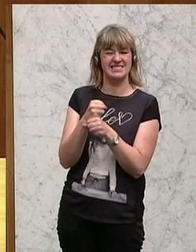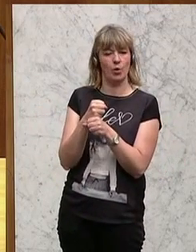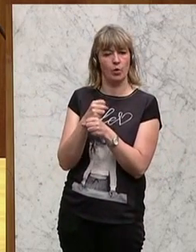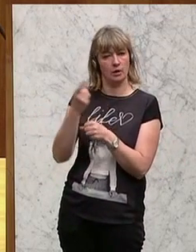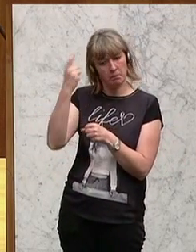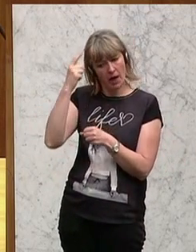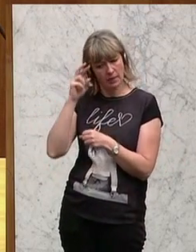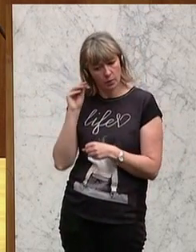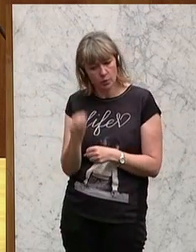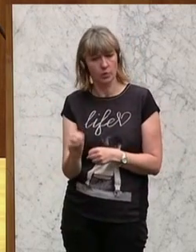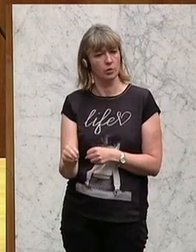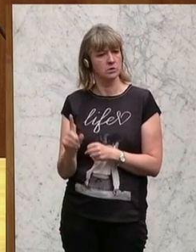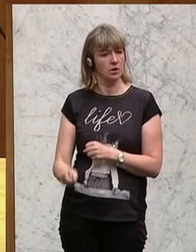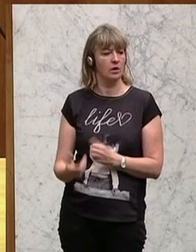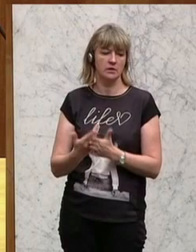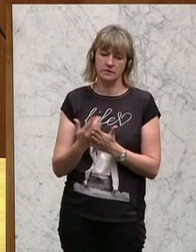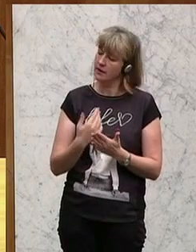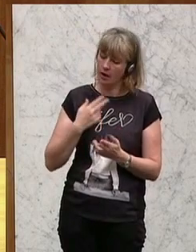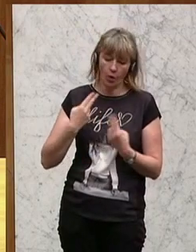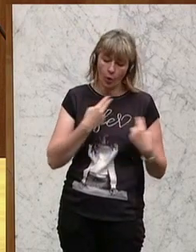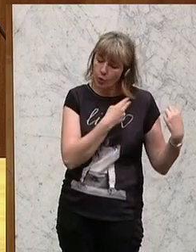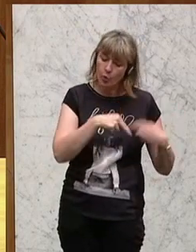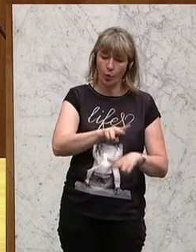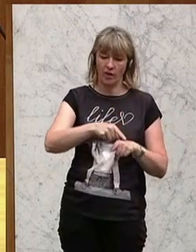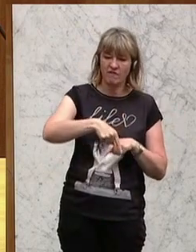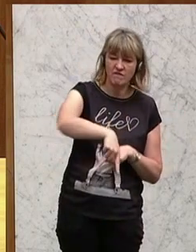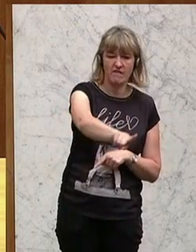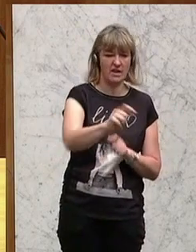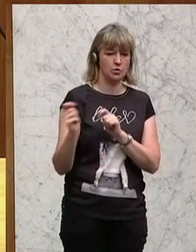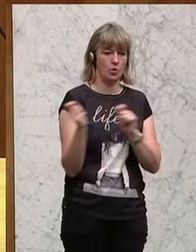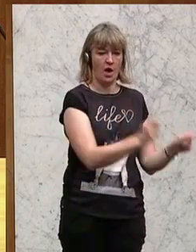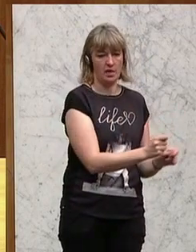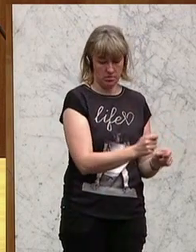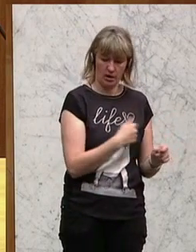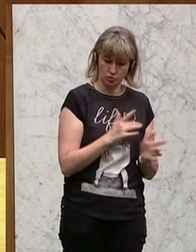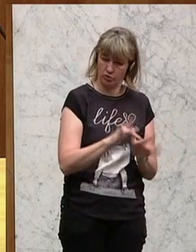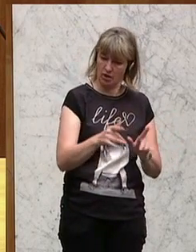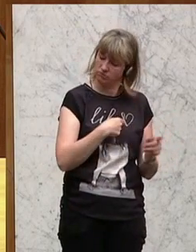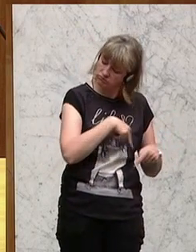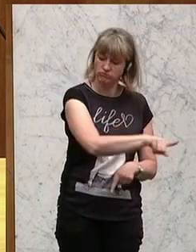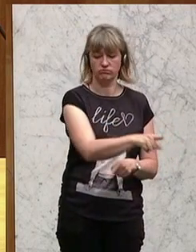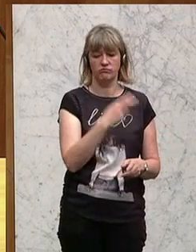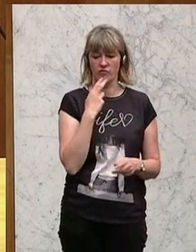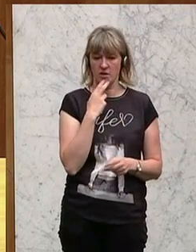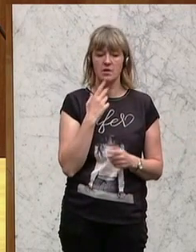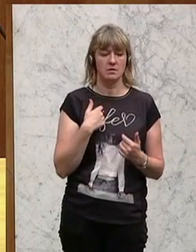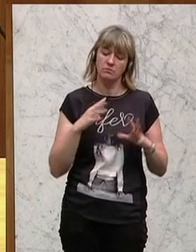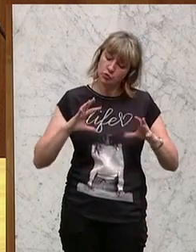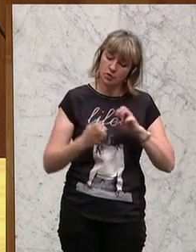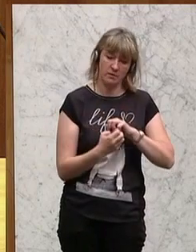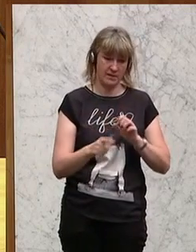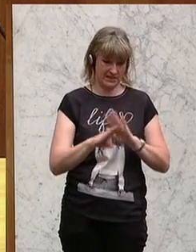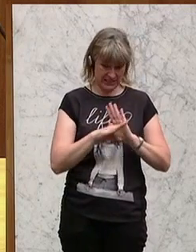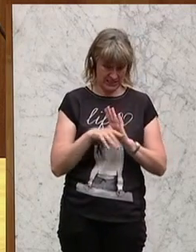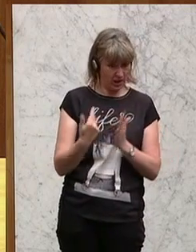beziehen kann. Deswegen stelle ich auch einen Rückverweisungsantrag, der bereits vorliegt. Ich fasse zusammen. Mit diesem Gesetz